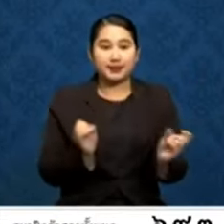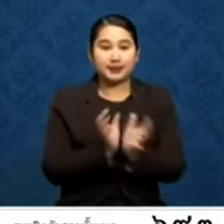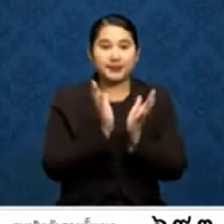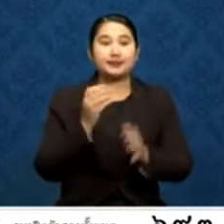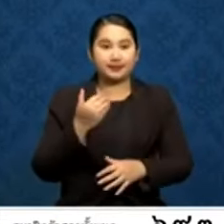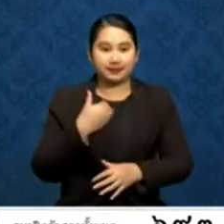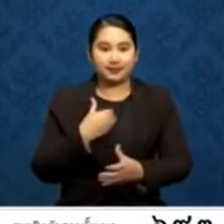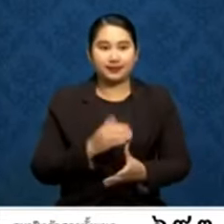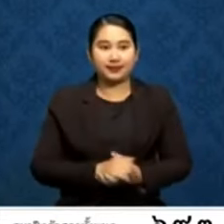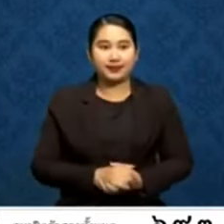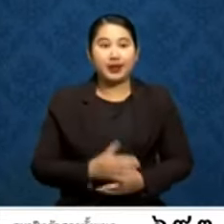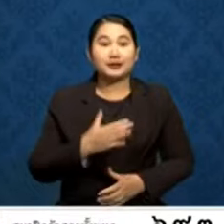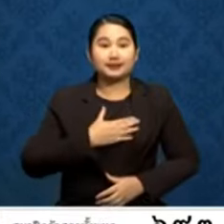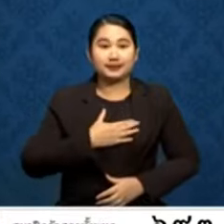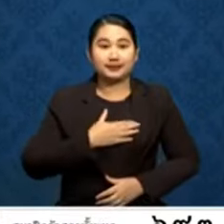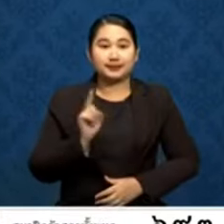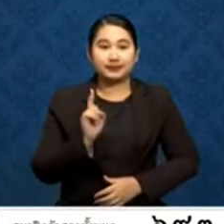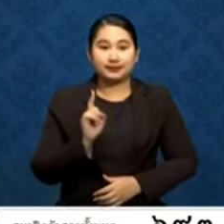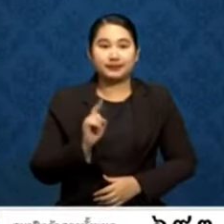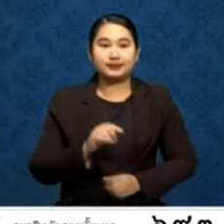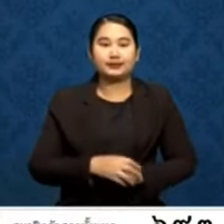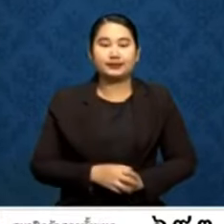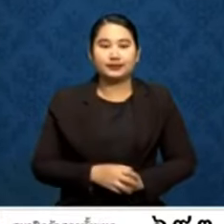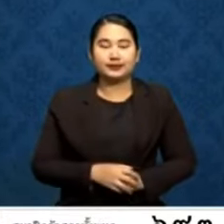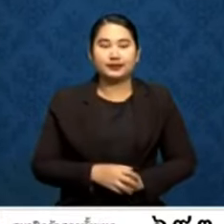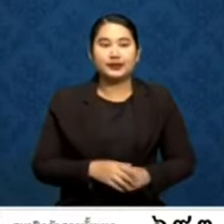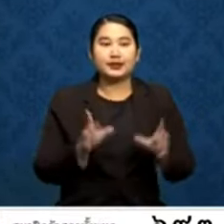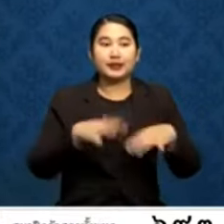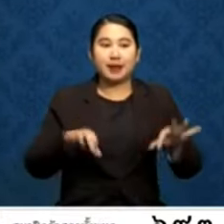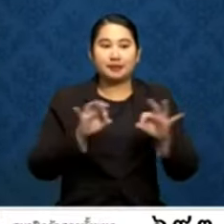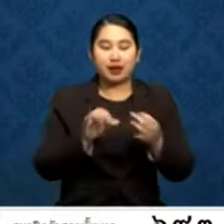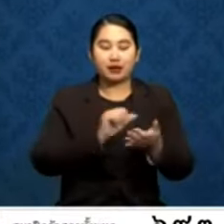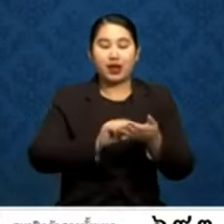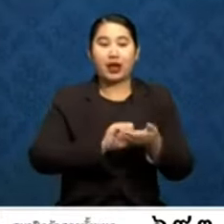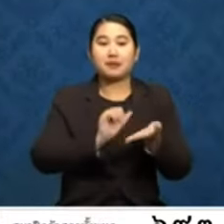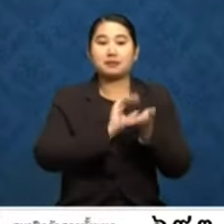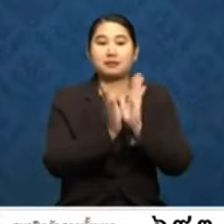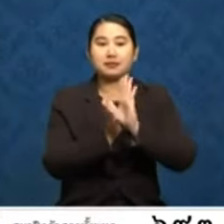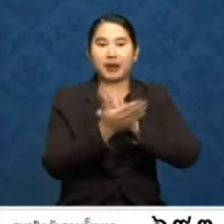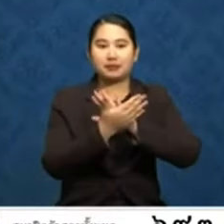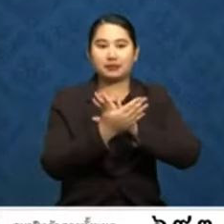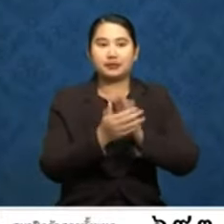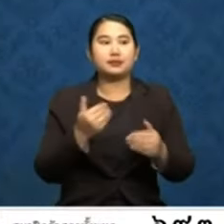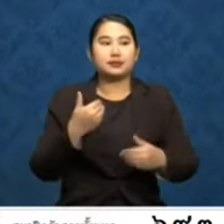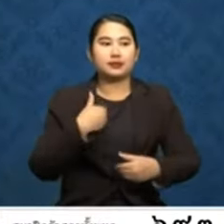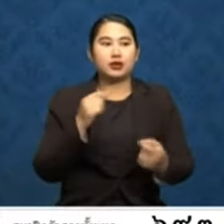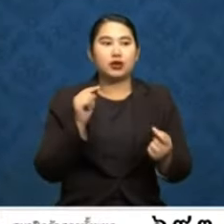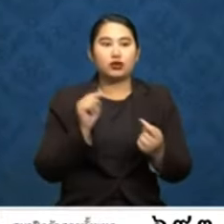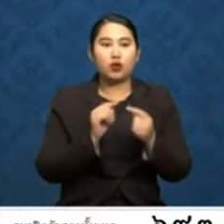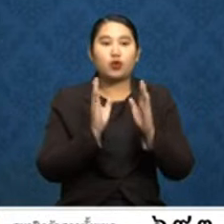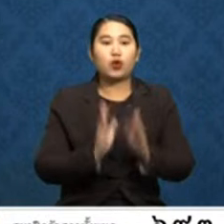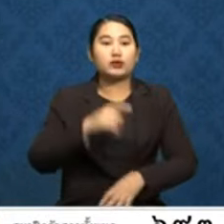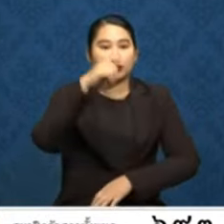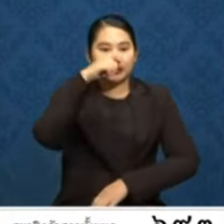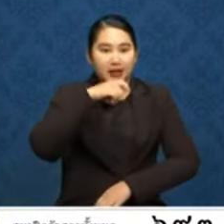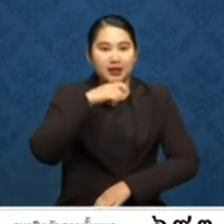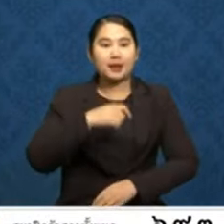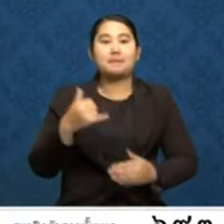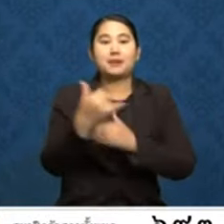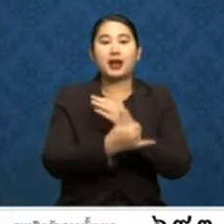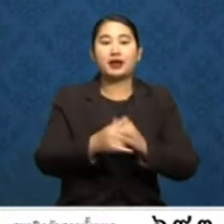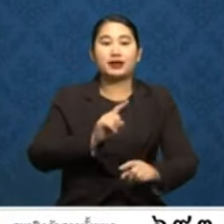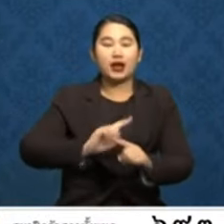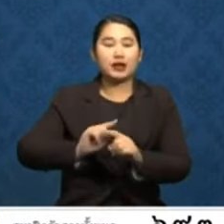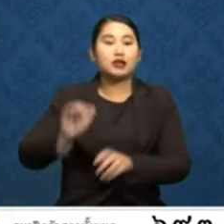ดังนั้นรัฐบาลนี้จำเป็นต้องพลิกฟื้นความเชื่อมั่นของคนไทยและต่างชาติ